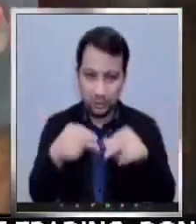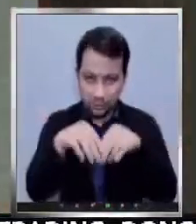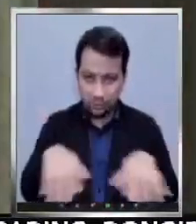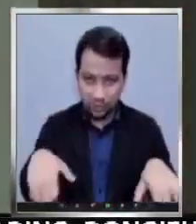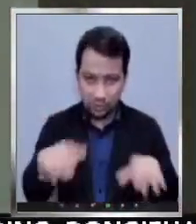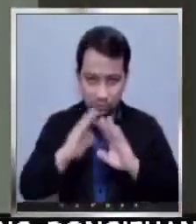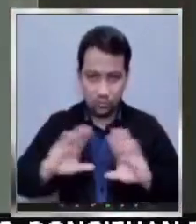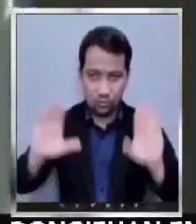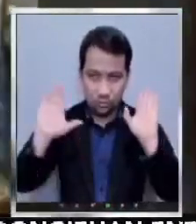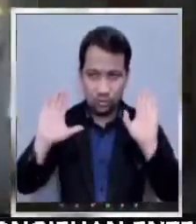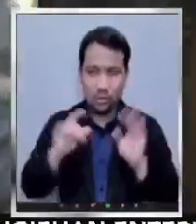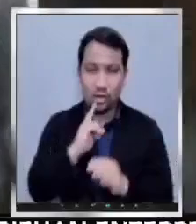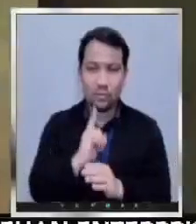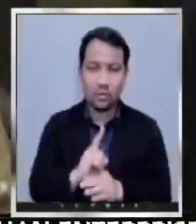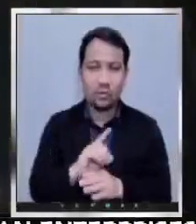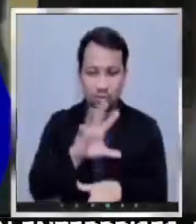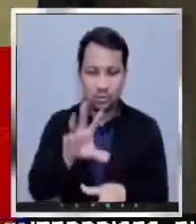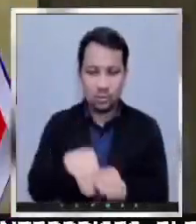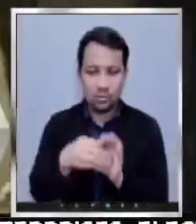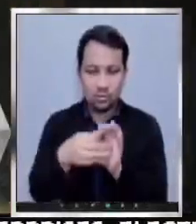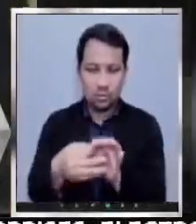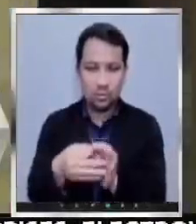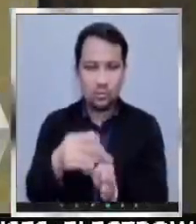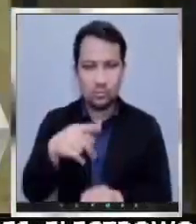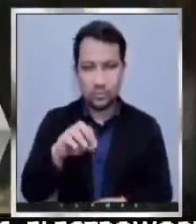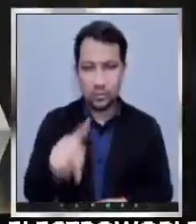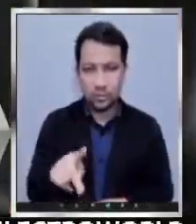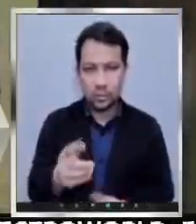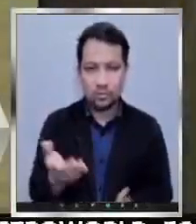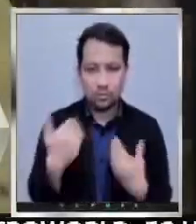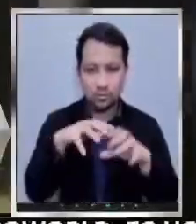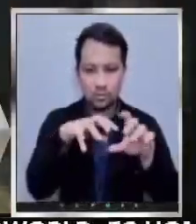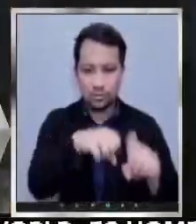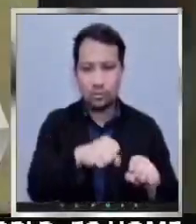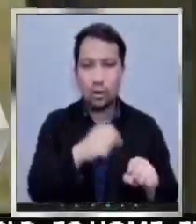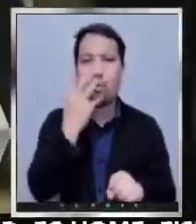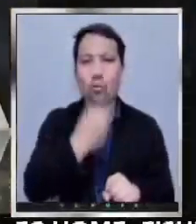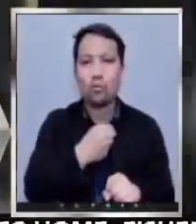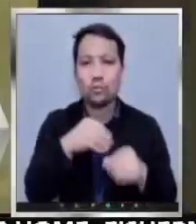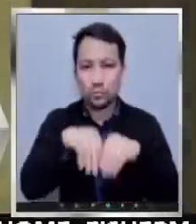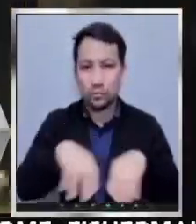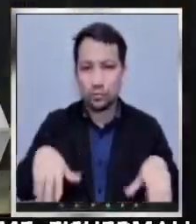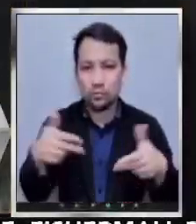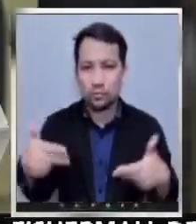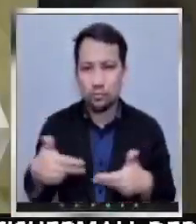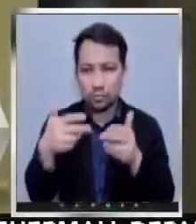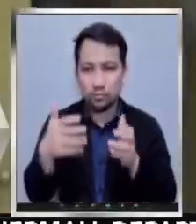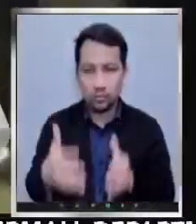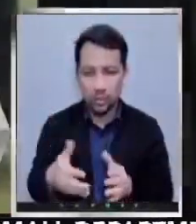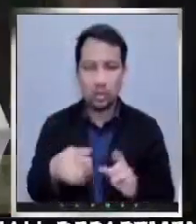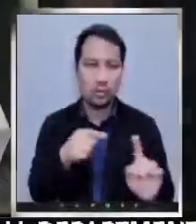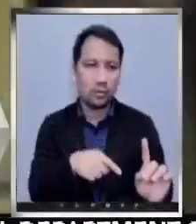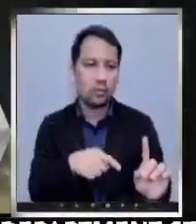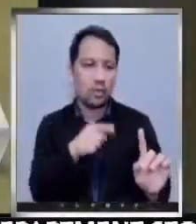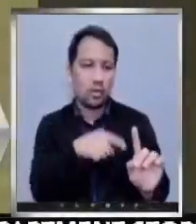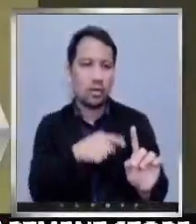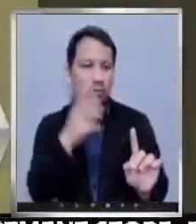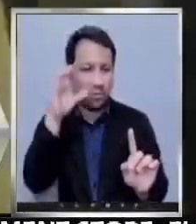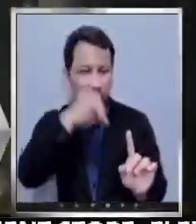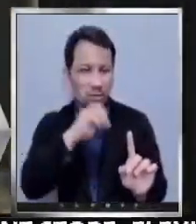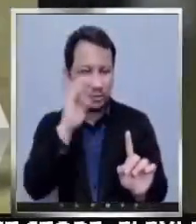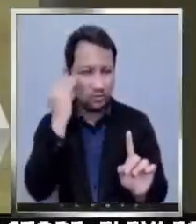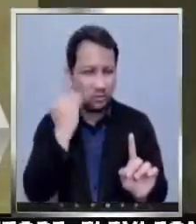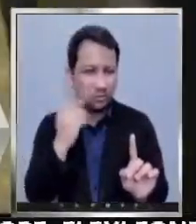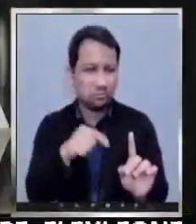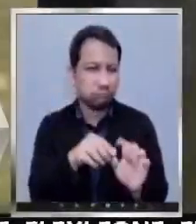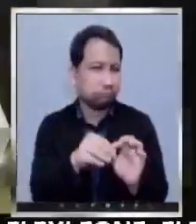na buong kooperasyon at koordinasyon ng PNP para mahuli ang mga nasa likod ng pagkawala ng mga sabungero. Isa ang kaso ng missing sabungero sa mga